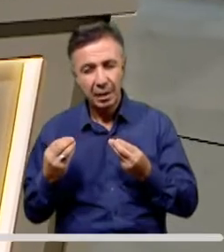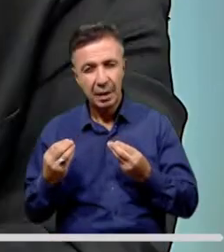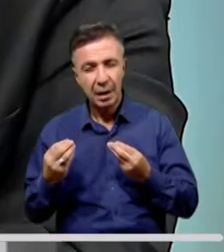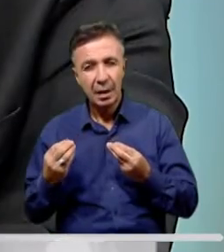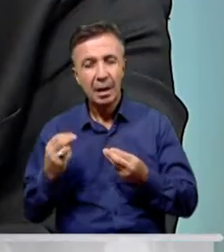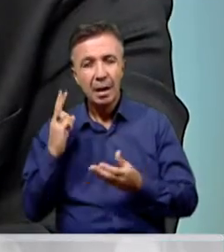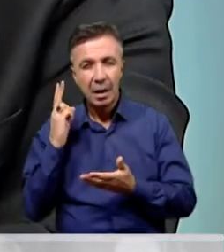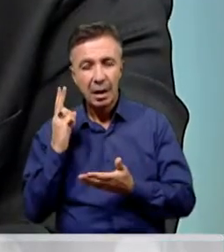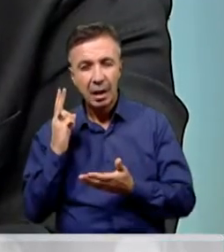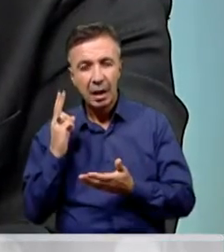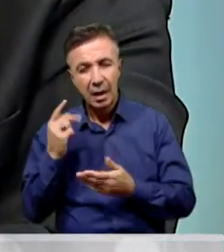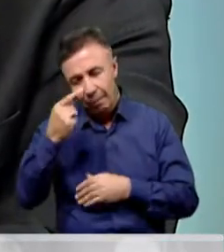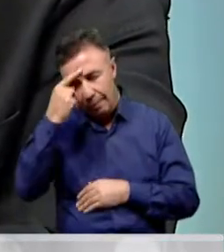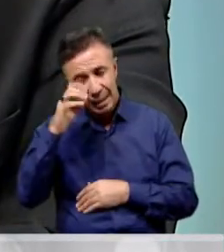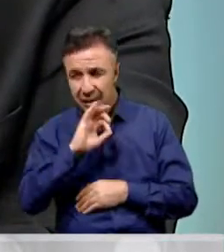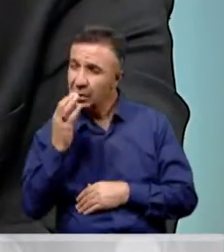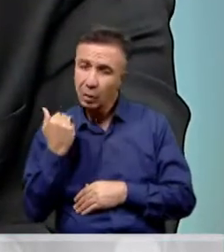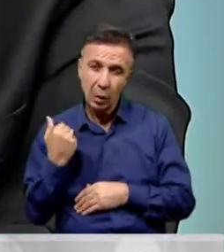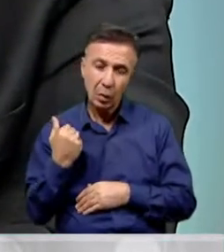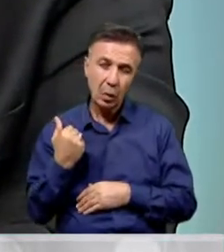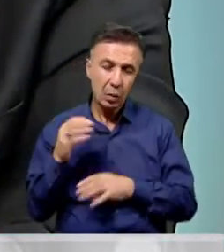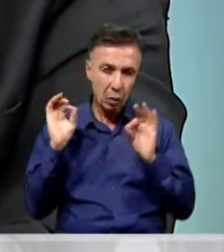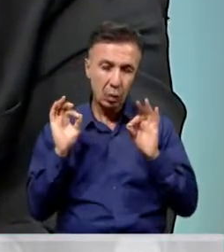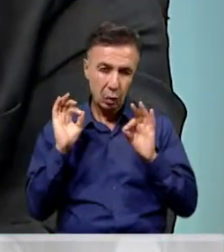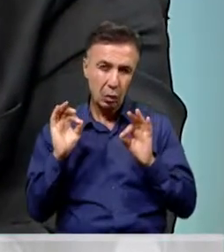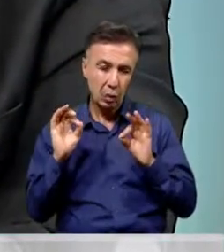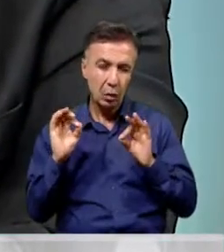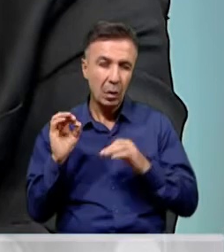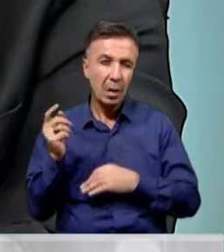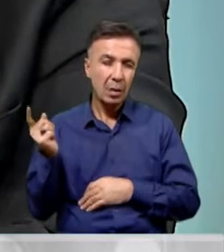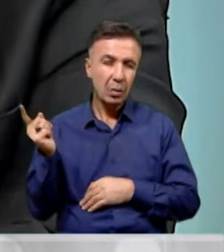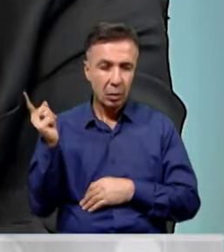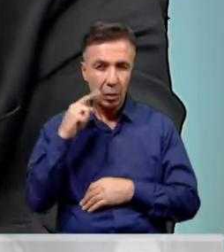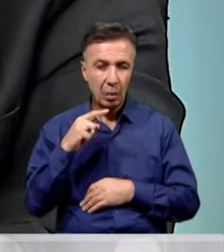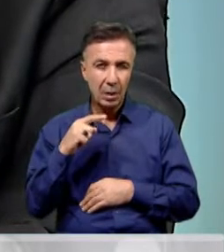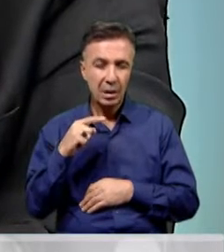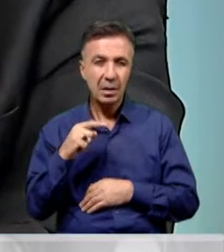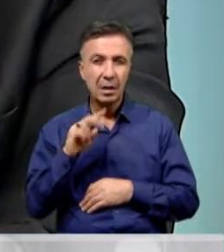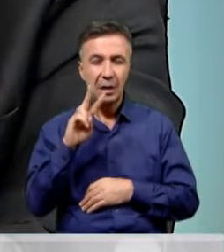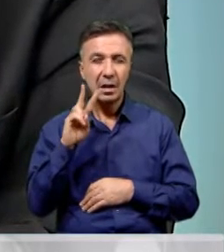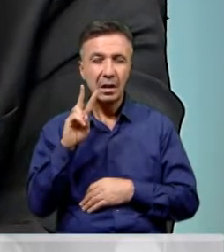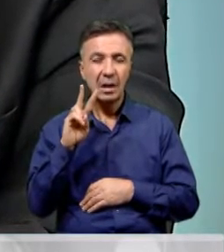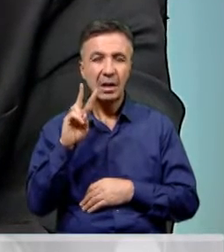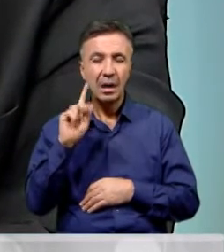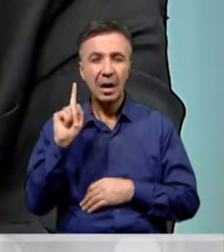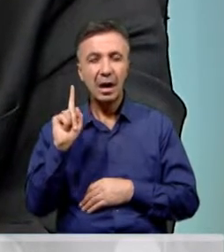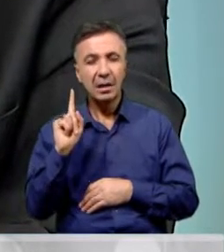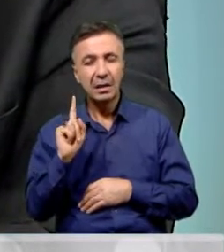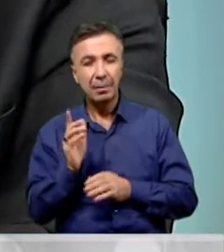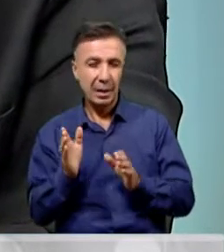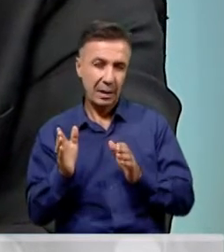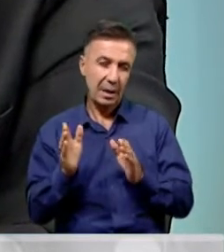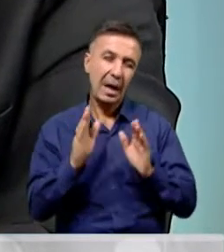değil Niye Çünkü başlangıçta diyor ki benim örnek olarak 2+ 1 konutları 600.000 L işte